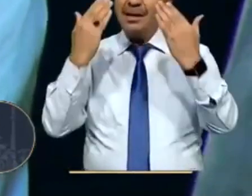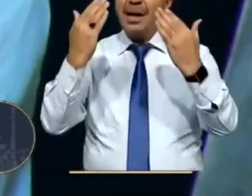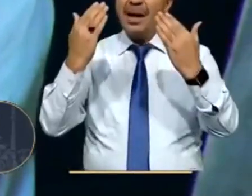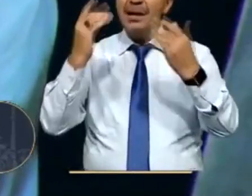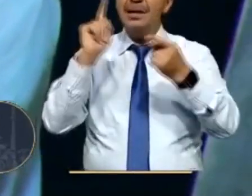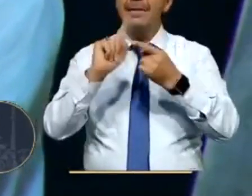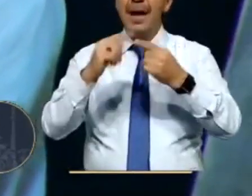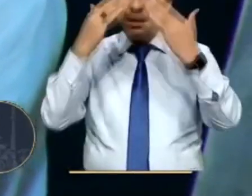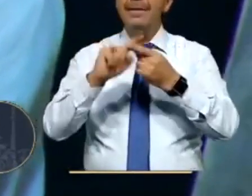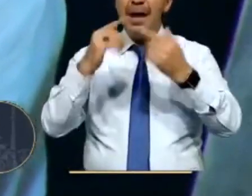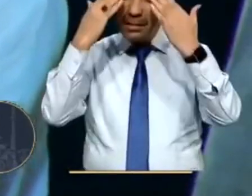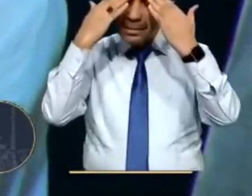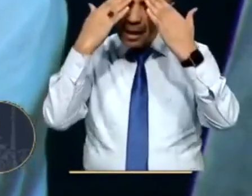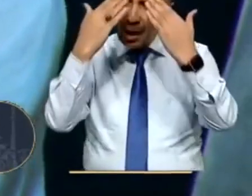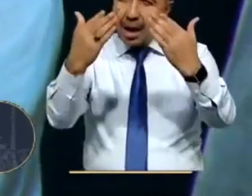olsun.